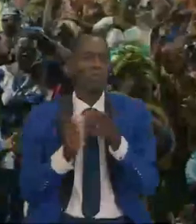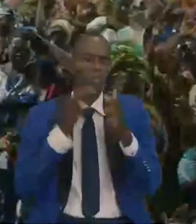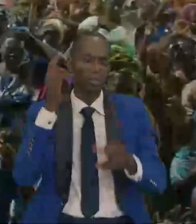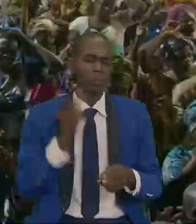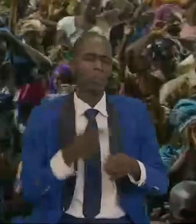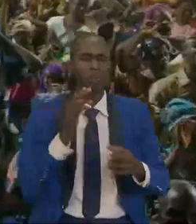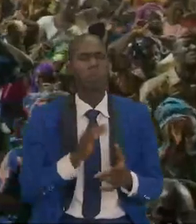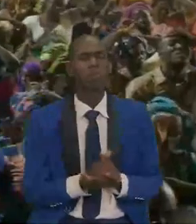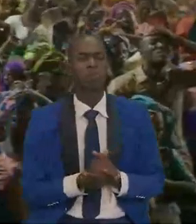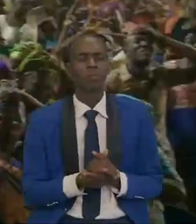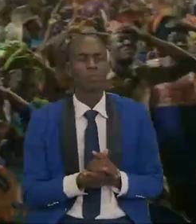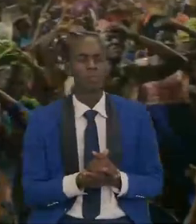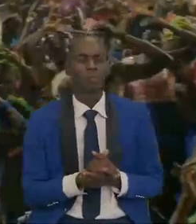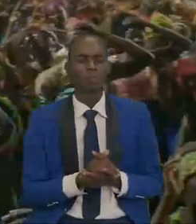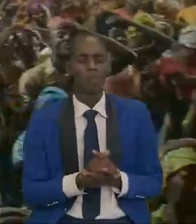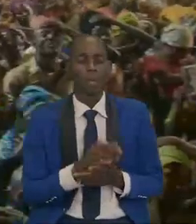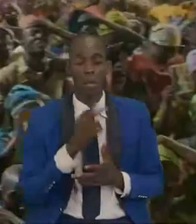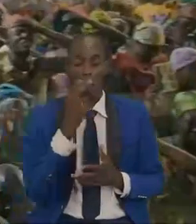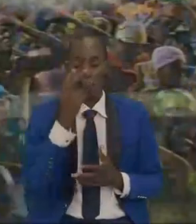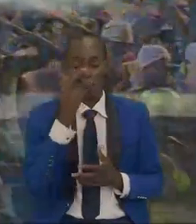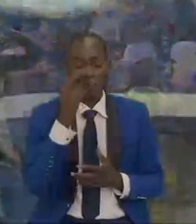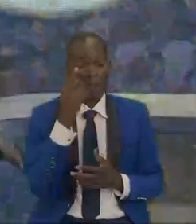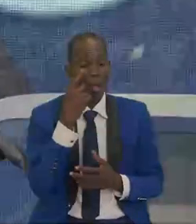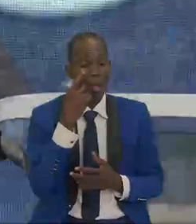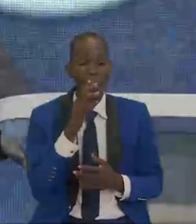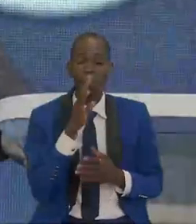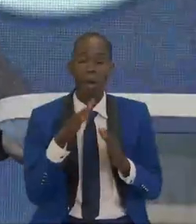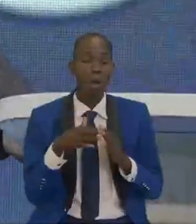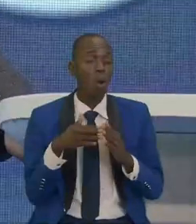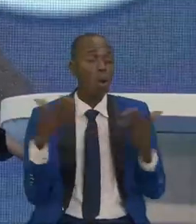L'enflement du corps là soit ôté au nom de Jésus-Christ.